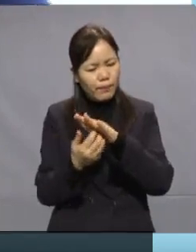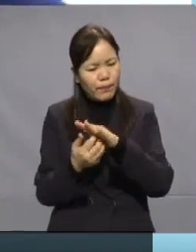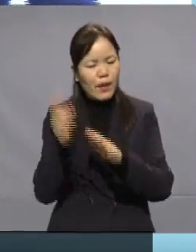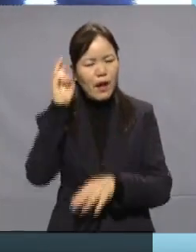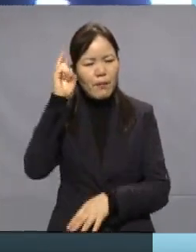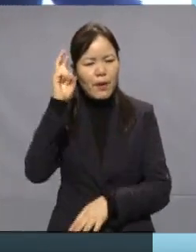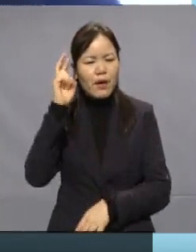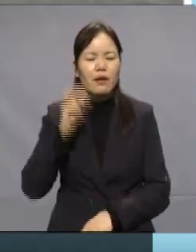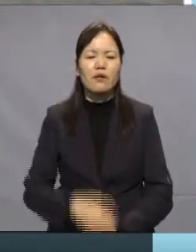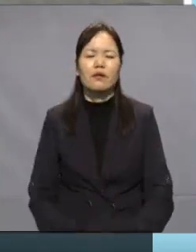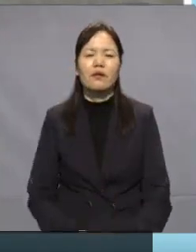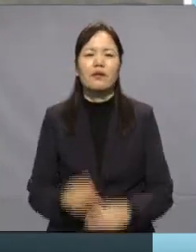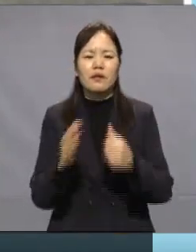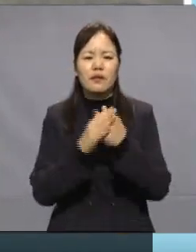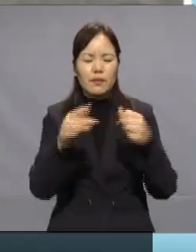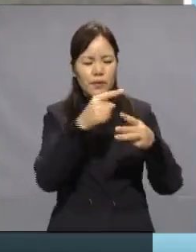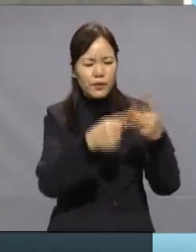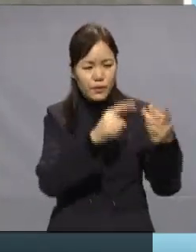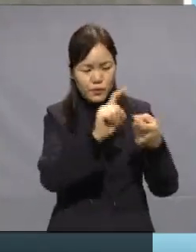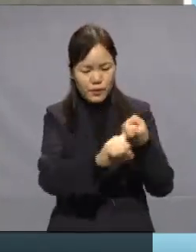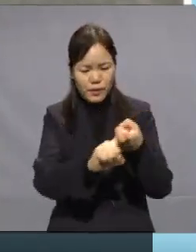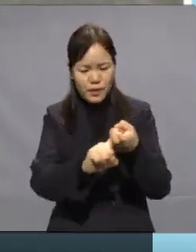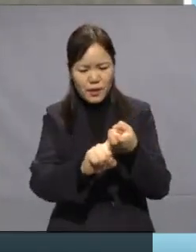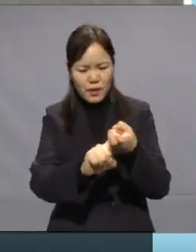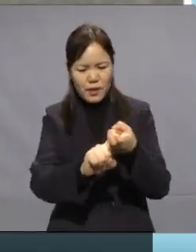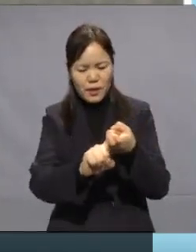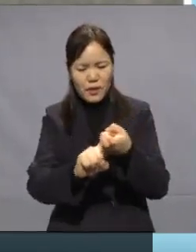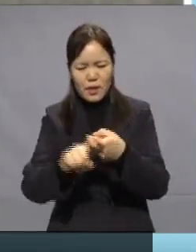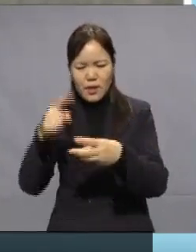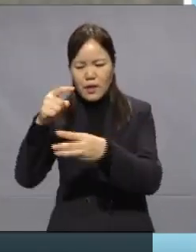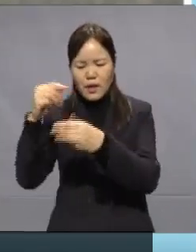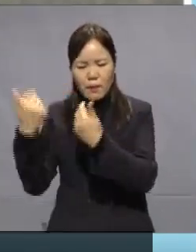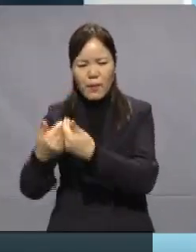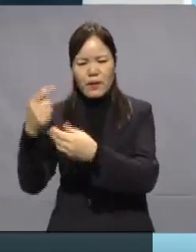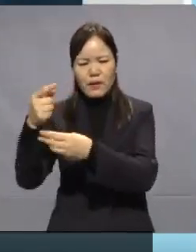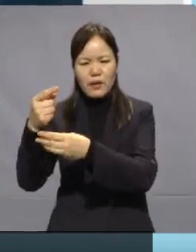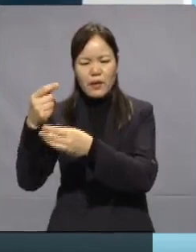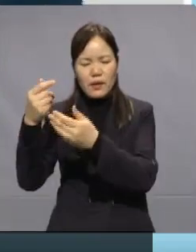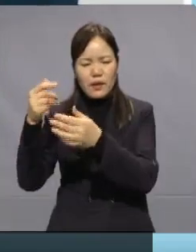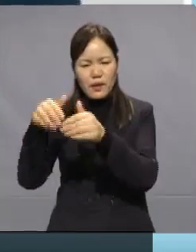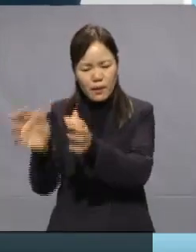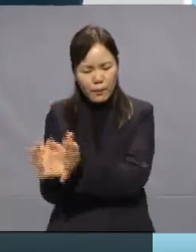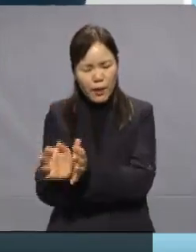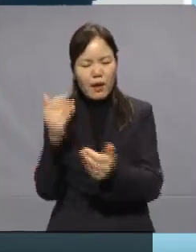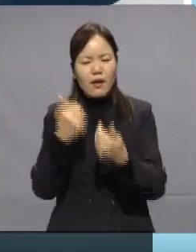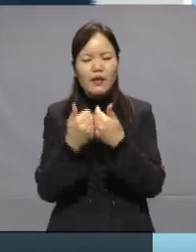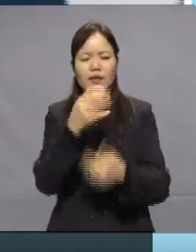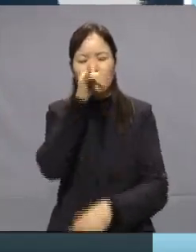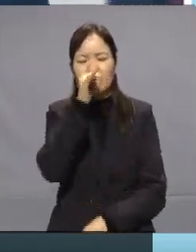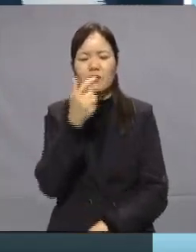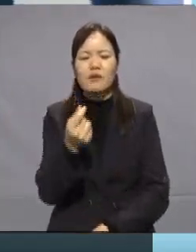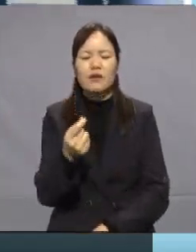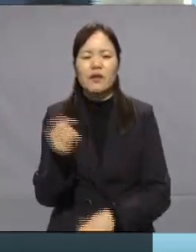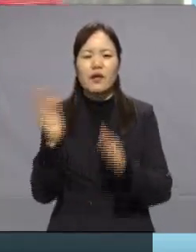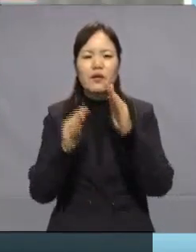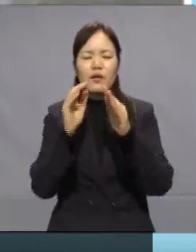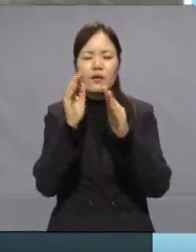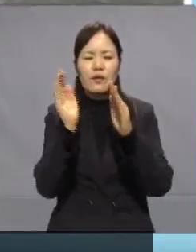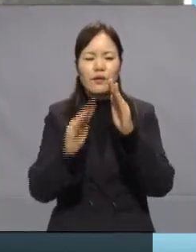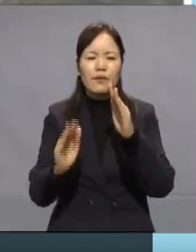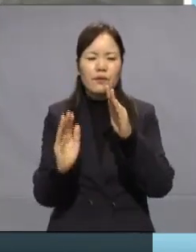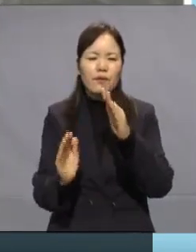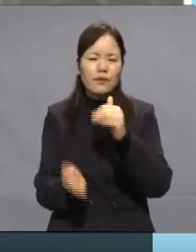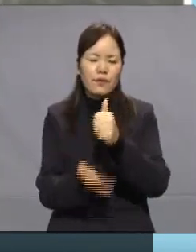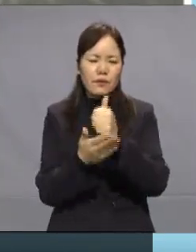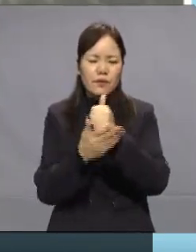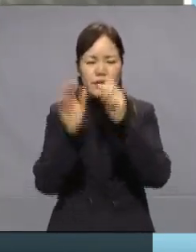있다 그런 점에서 비윤계와 충돌은 불가피해 보인다 봉천이 시스템화 되려면 제가 볼 때는이 당대표가